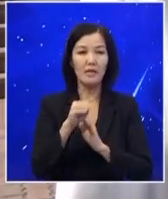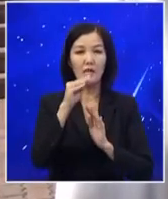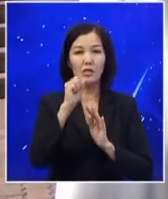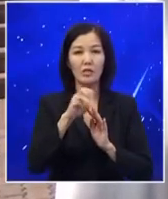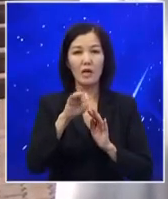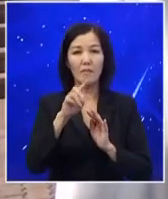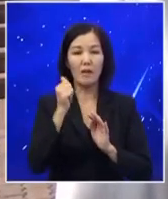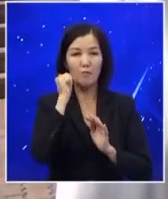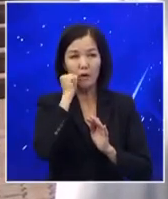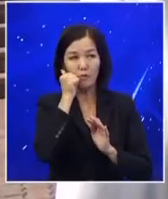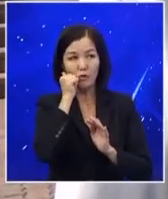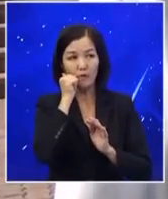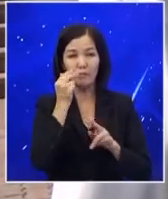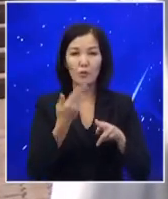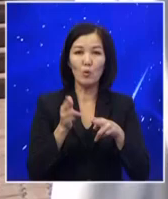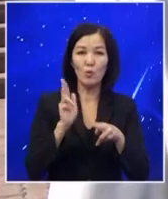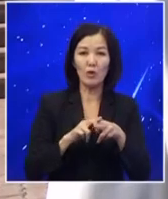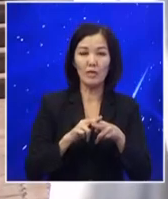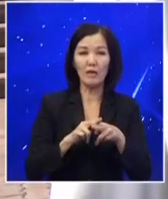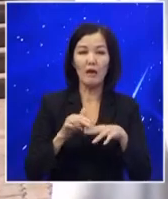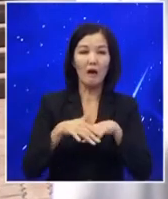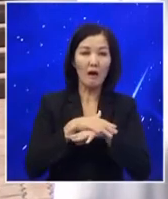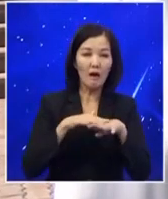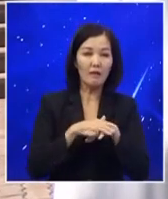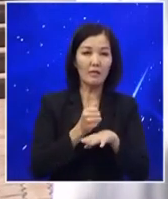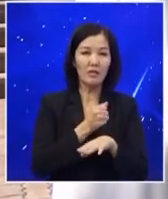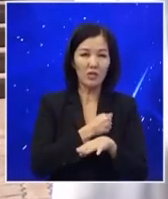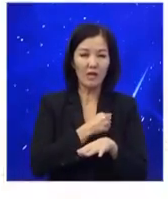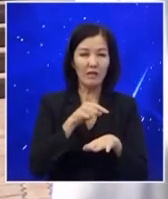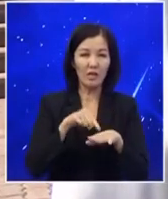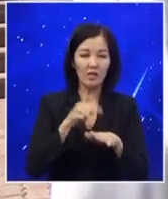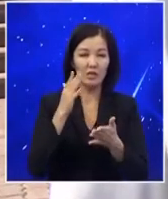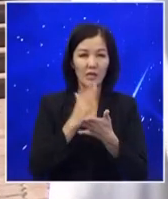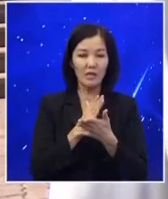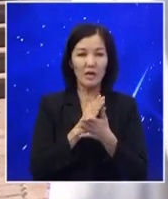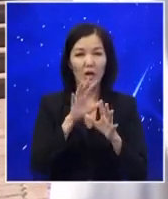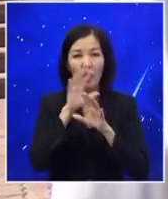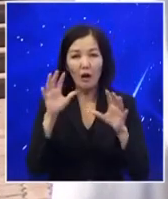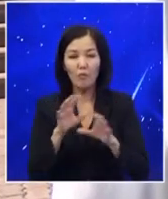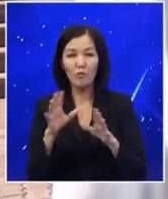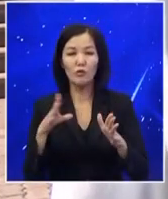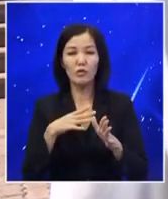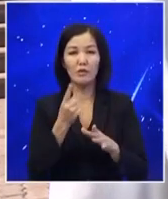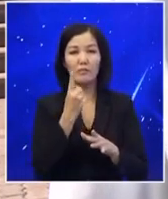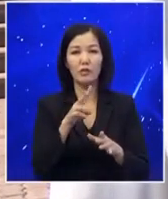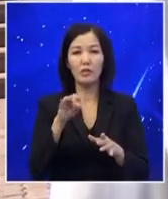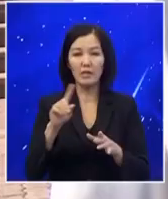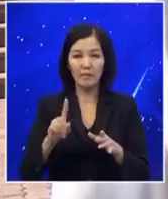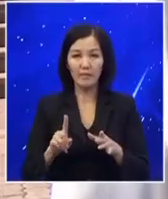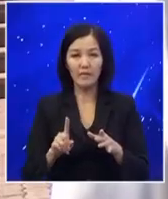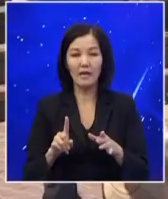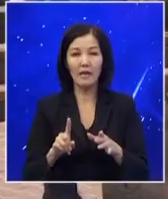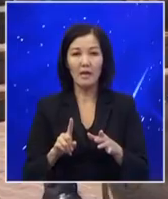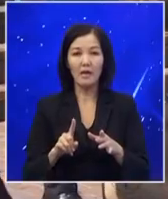Әзіз апамыз, өте ел халықтың жанашыры Бибіжамал апамыз бірінші тамыз күні өмірден өткен, қазір мына 40-ына шақтап